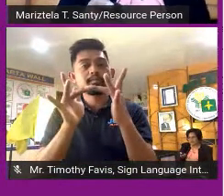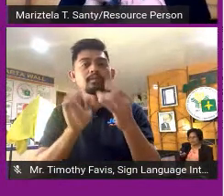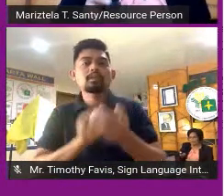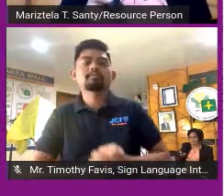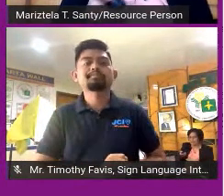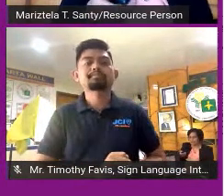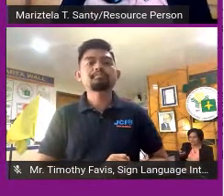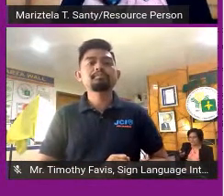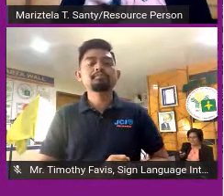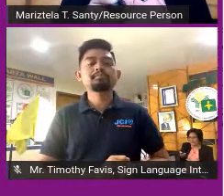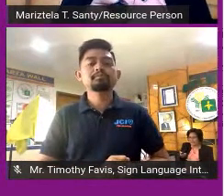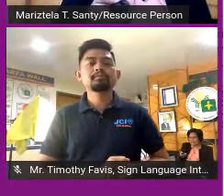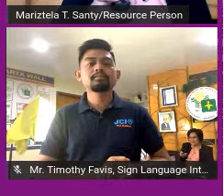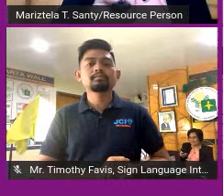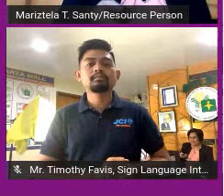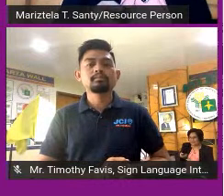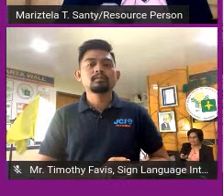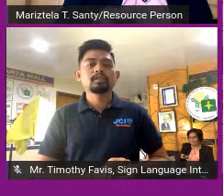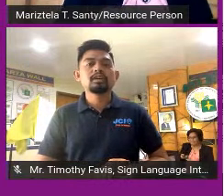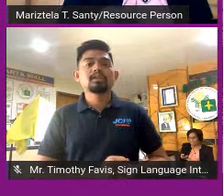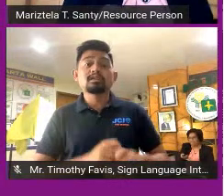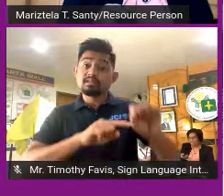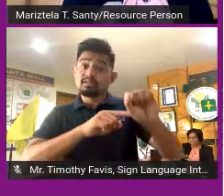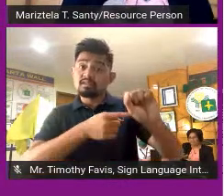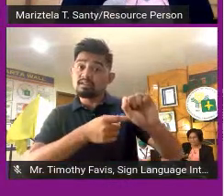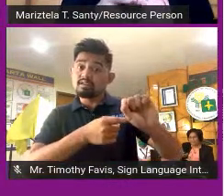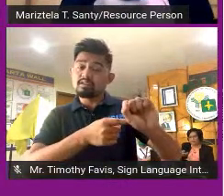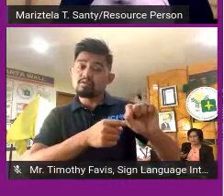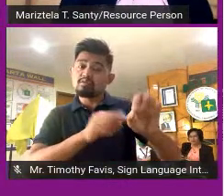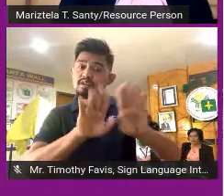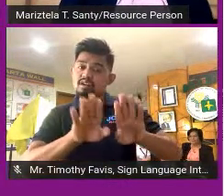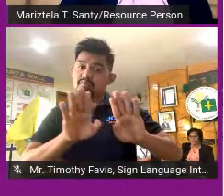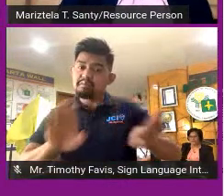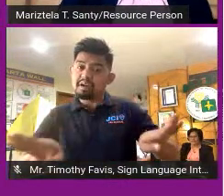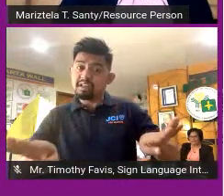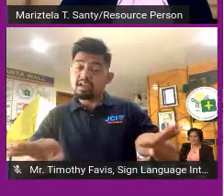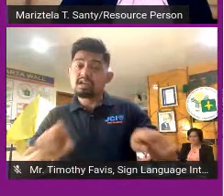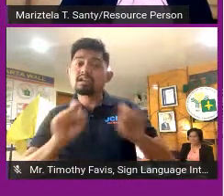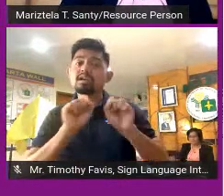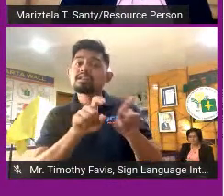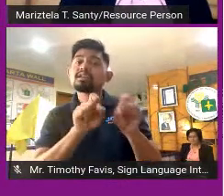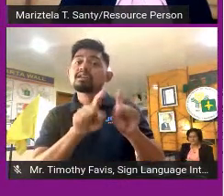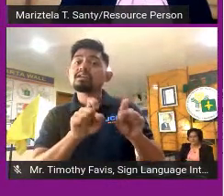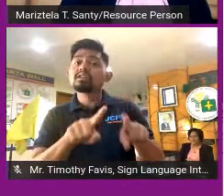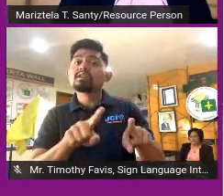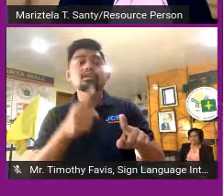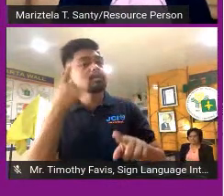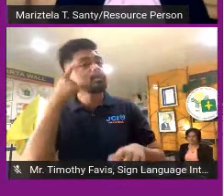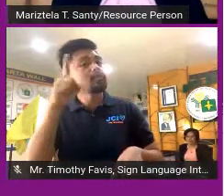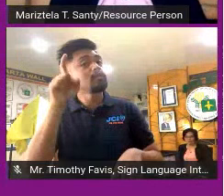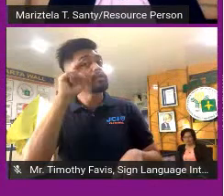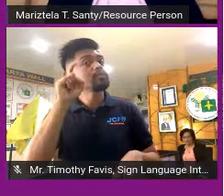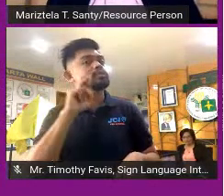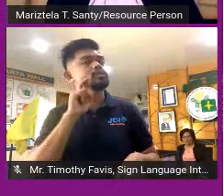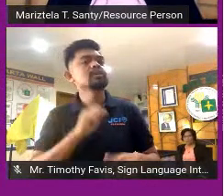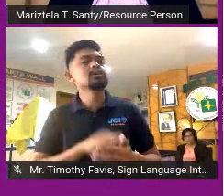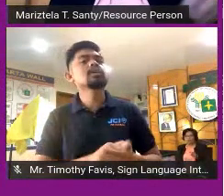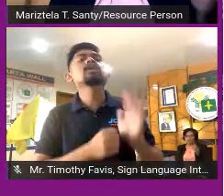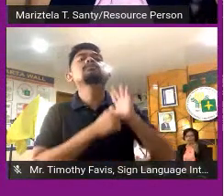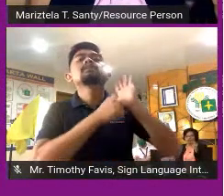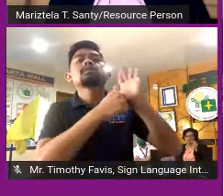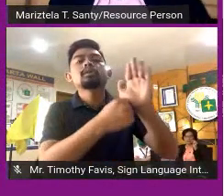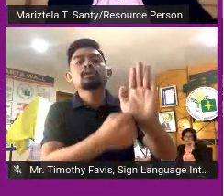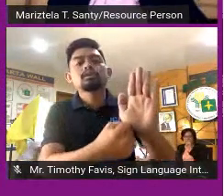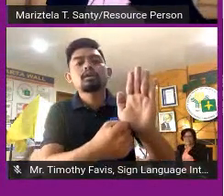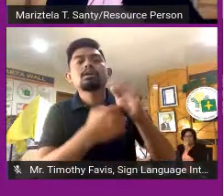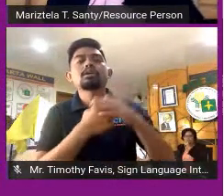child, nag-umpisa na yung mga child trafficking. Yun po ang pinakitang labels developed into